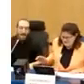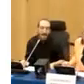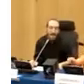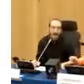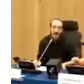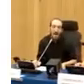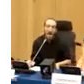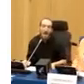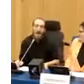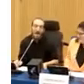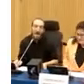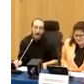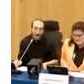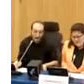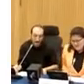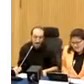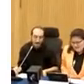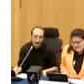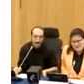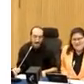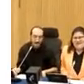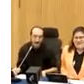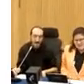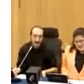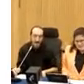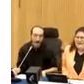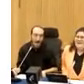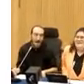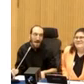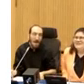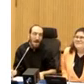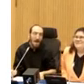mein Kollege Johannes Siebert.